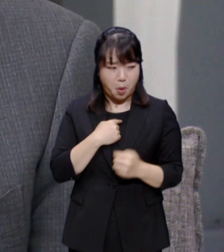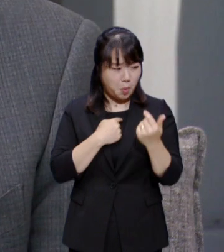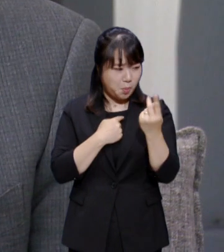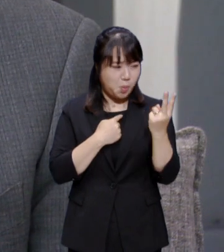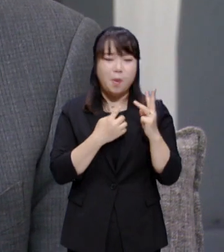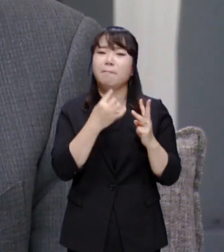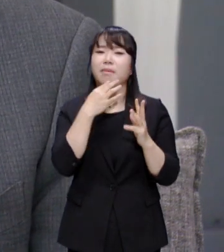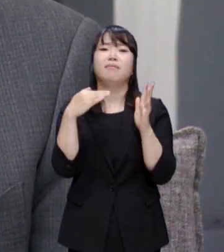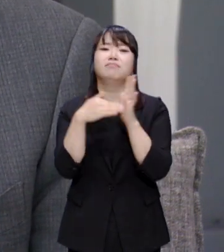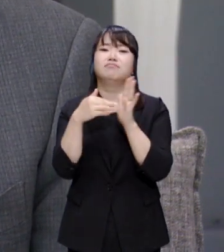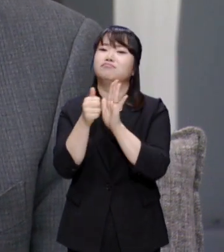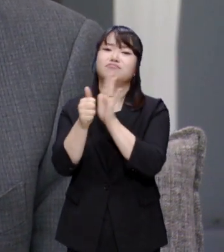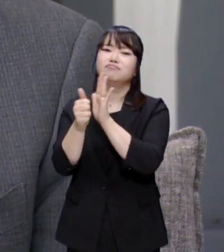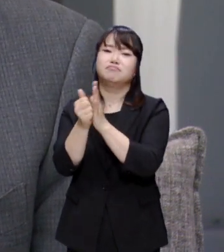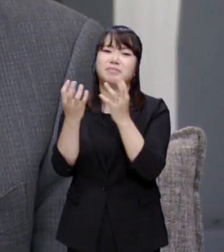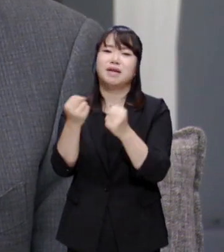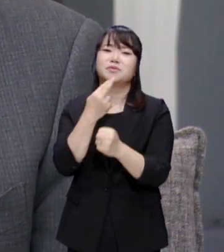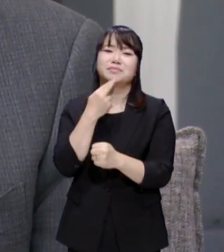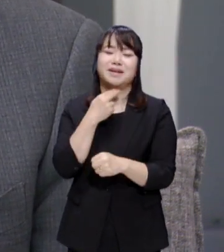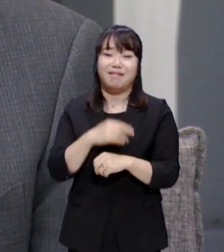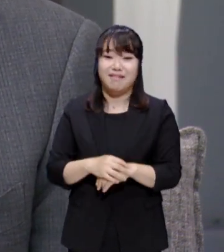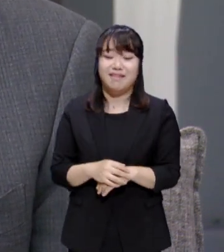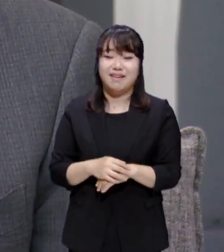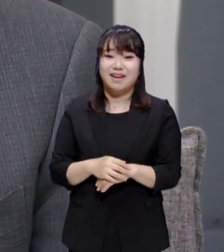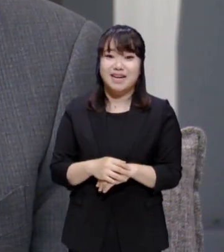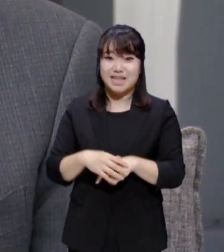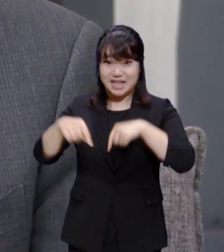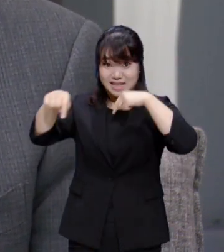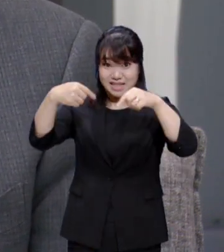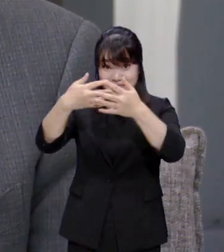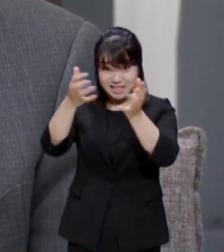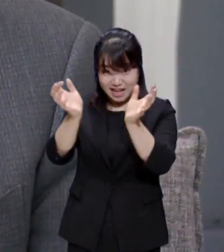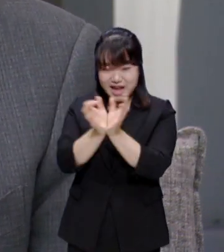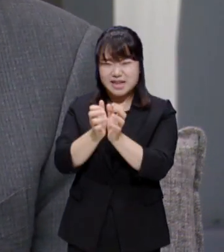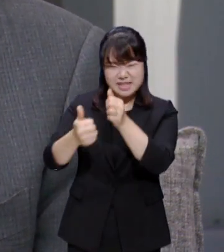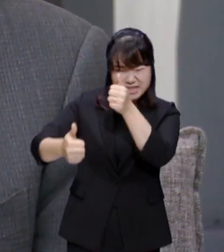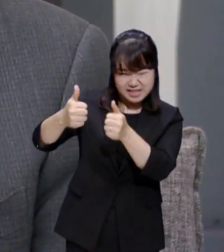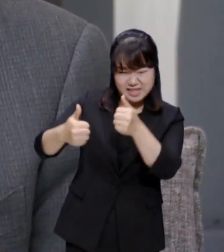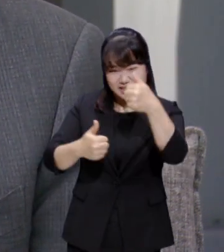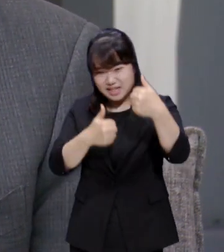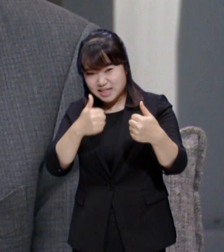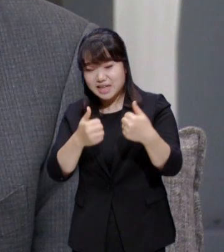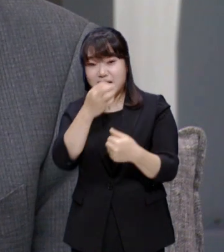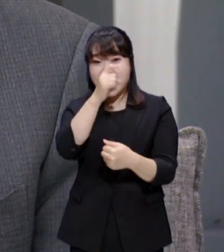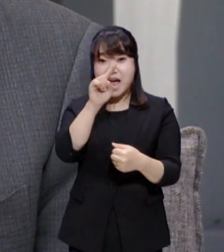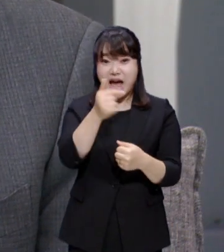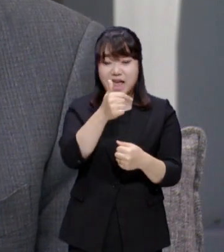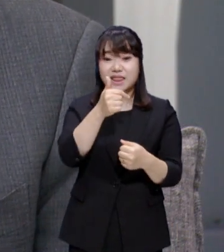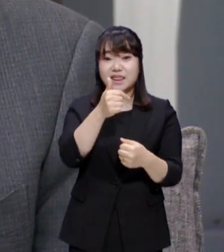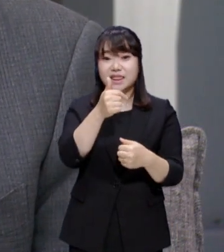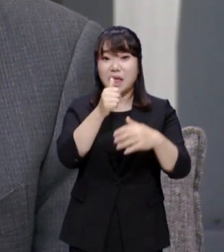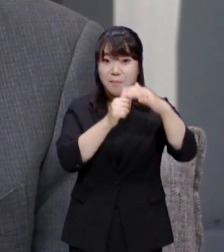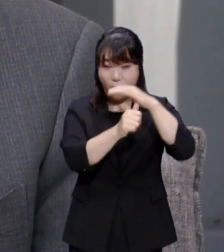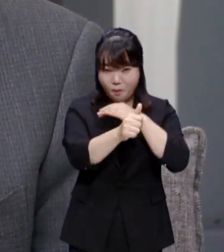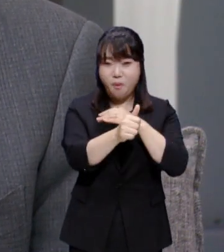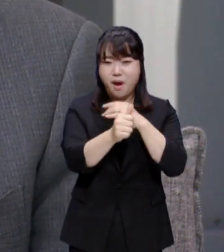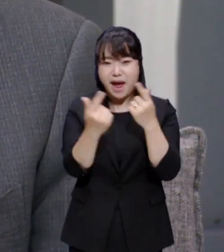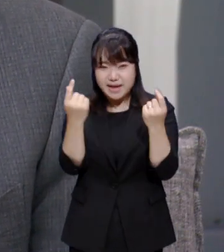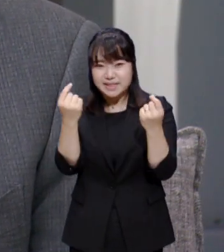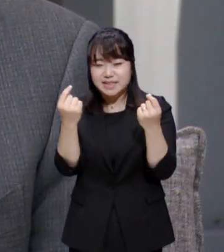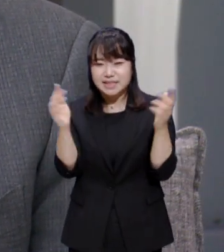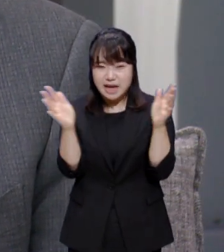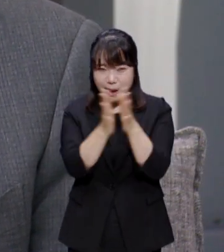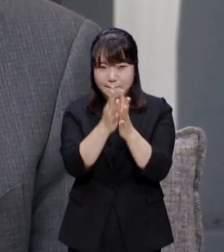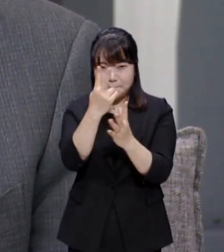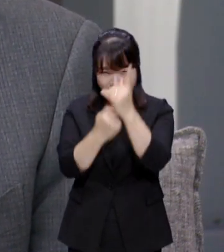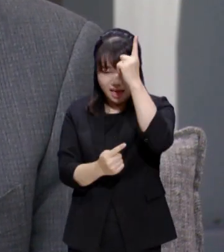없었어요. 근데 당내 경선을 치르고 안철수 대표와 이제